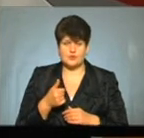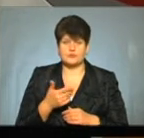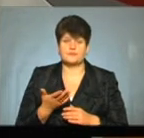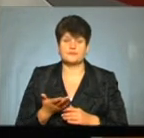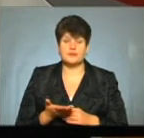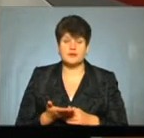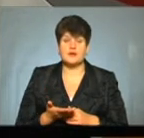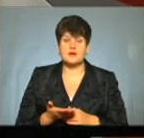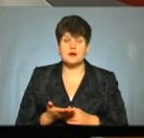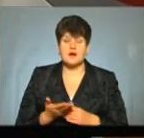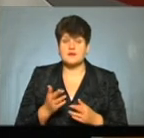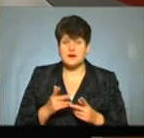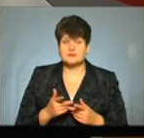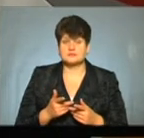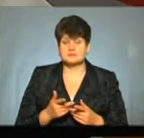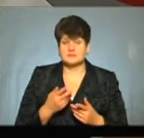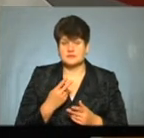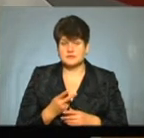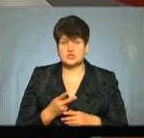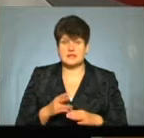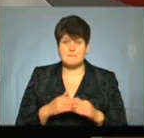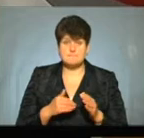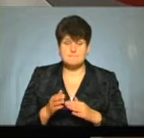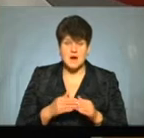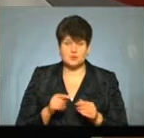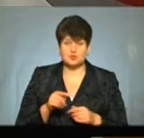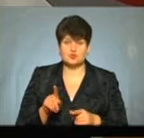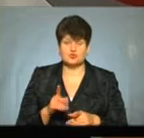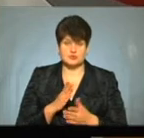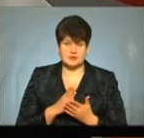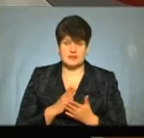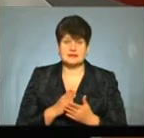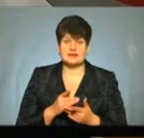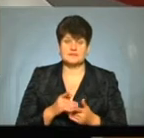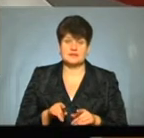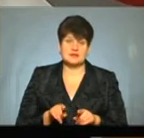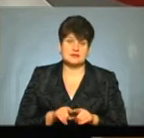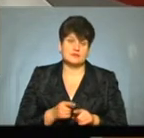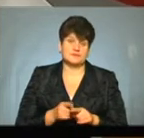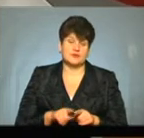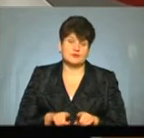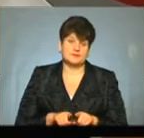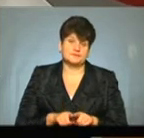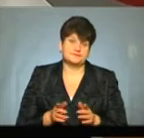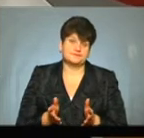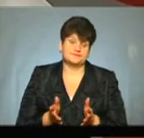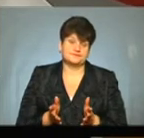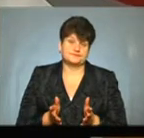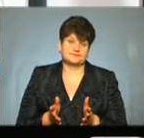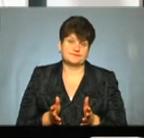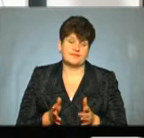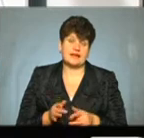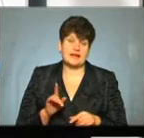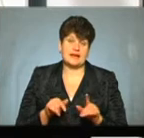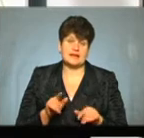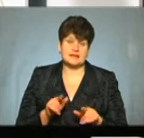Але, як на мене, і дивлячись на практику того, що відбувається, воно все рівно ще в стадії такої, ще в рідкість. Скажімо